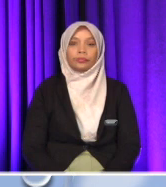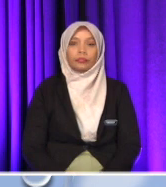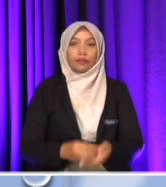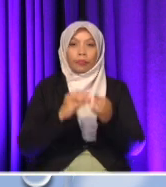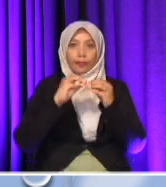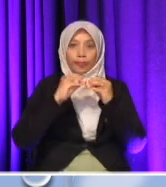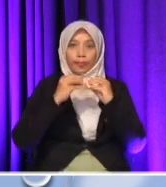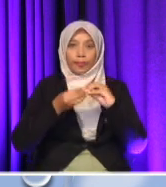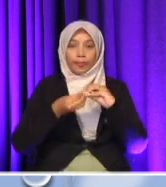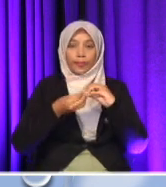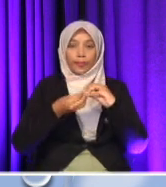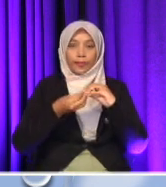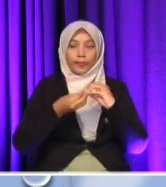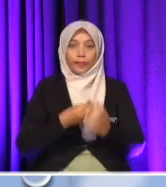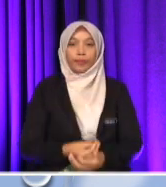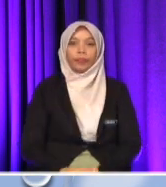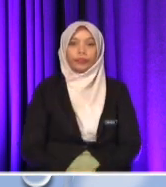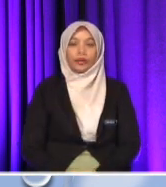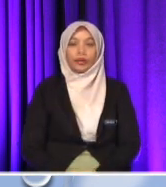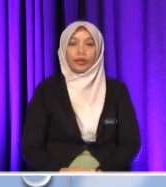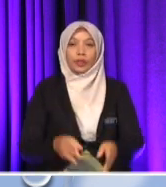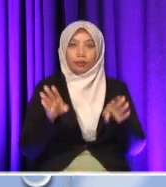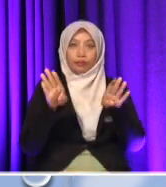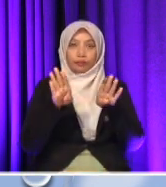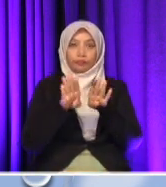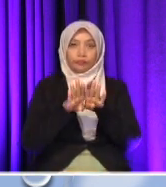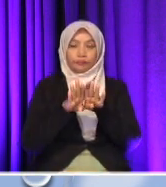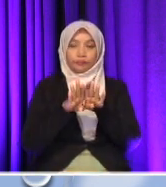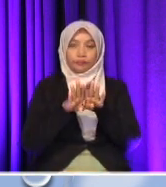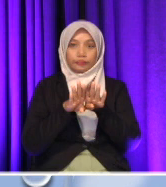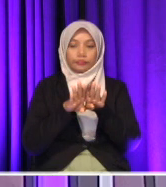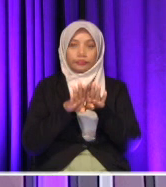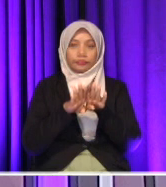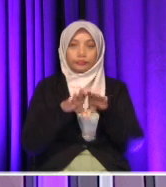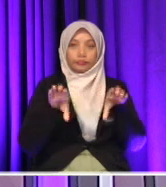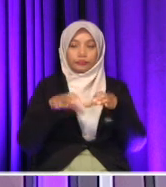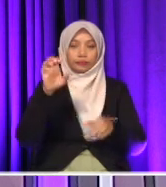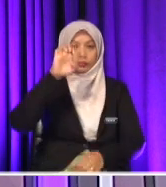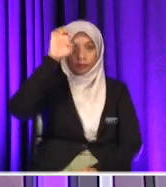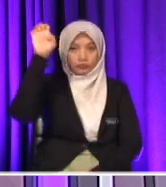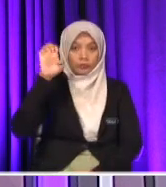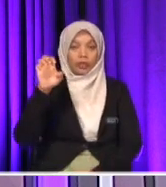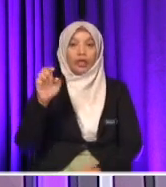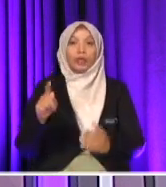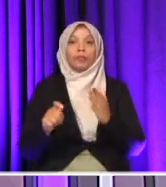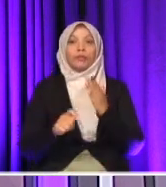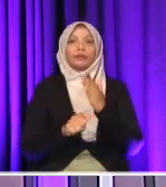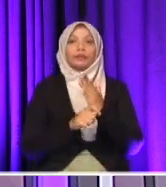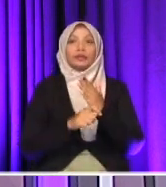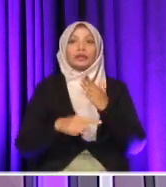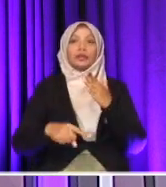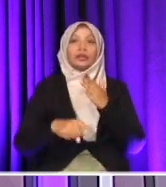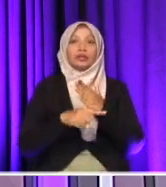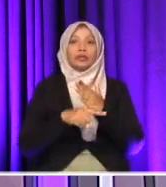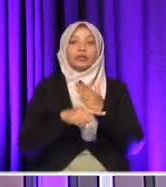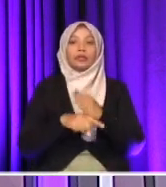simbol ni adalah simbol berkutub. Biasanya pemuat elektrolit. Okey. Positif, ni negatif, positif kan. So